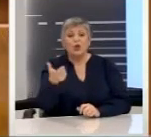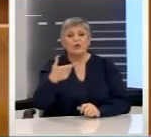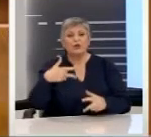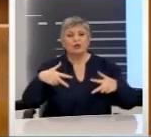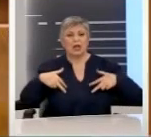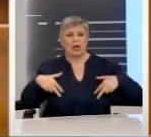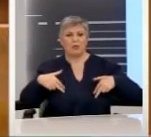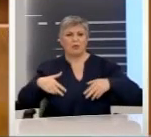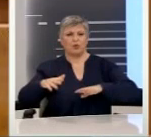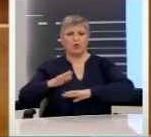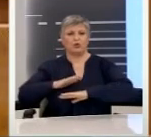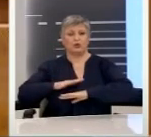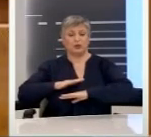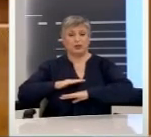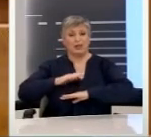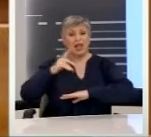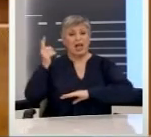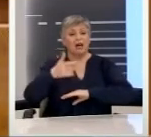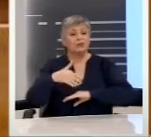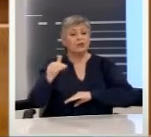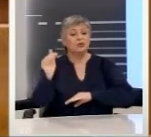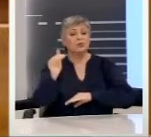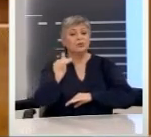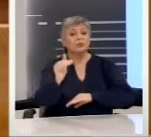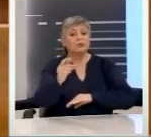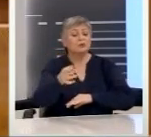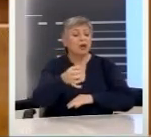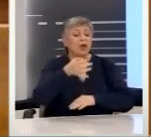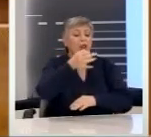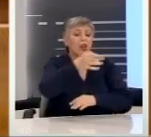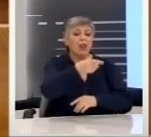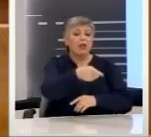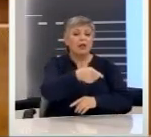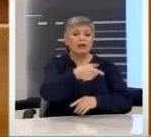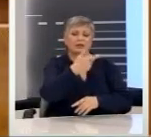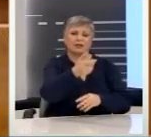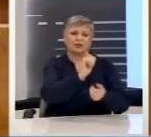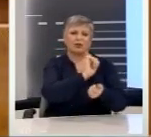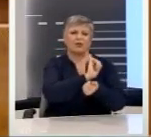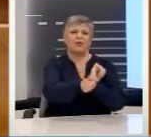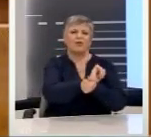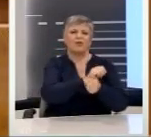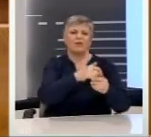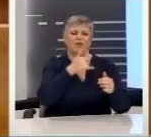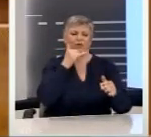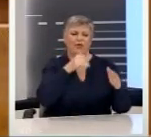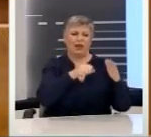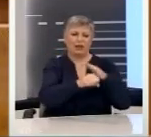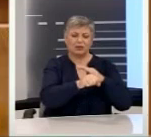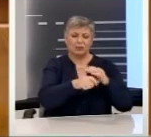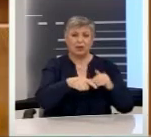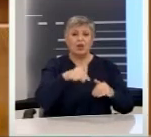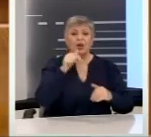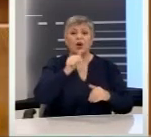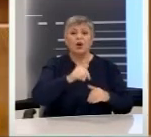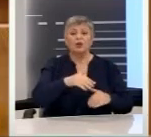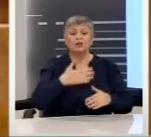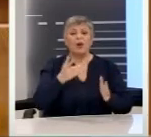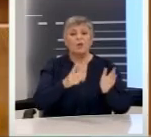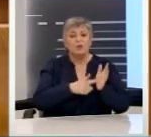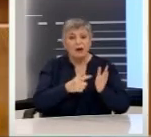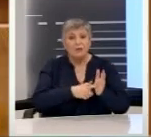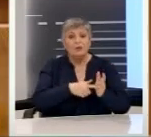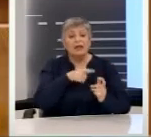ενθαρρύνει έναν Εσουβίτη να δώσει στοιχεία για περαιτέρω έρευνα σε μια πολύ, πάρα πολύ σοβαρή υπόθεση, όχι μόνο σε πανηγύρια